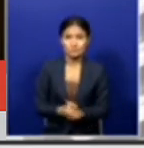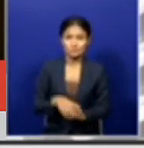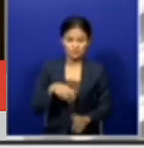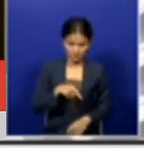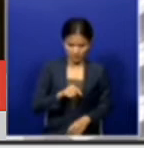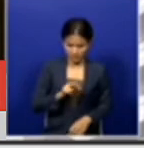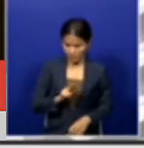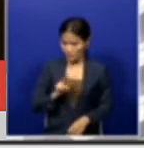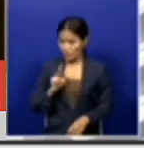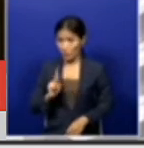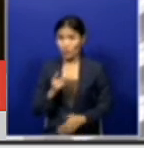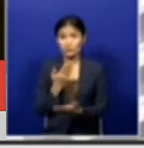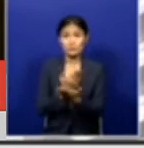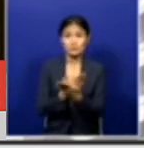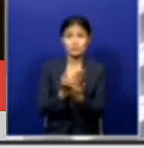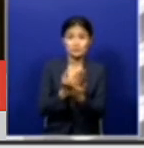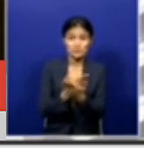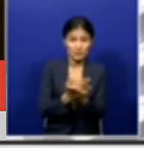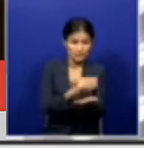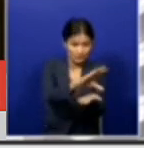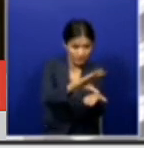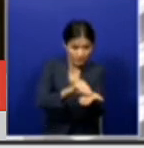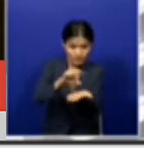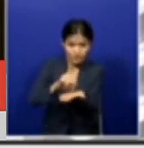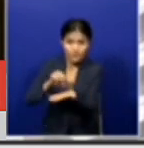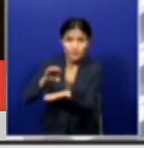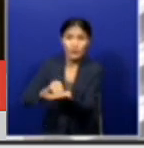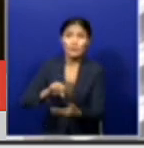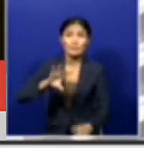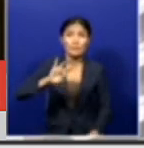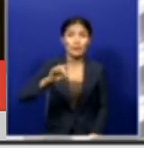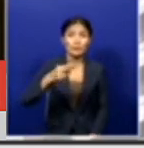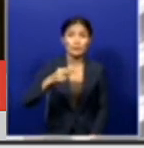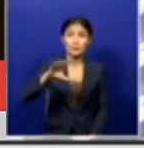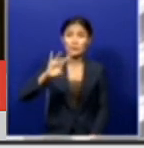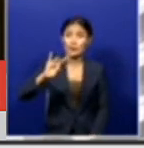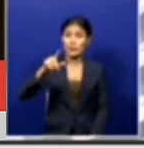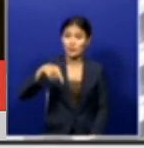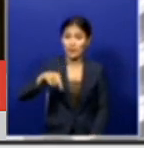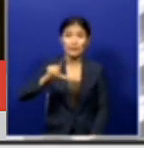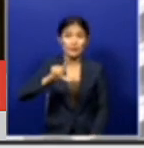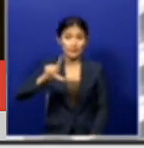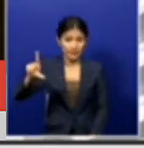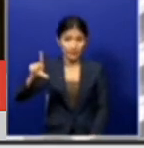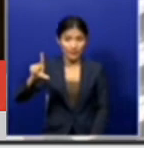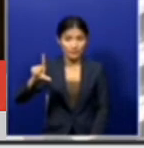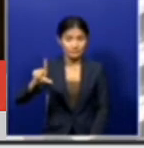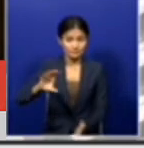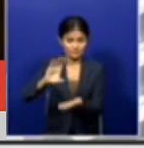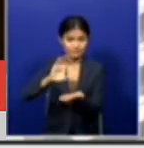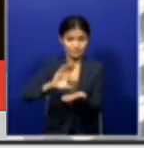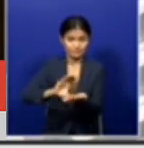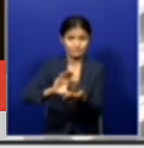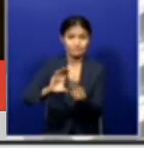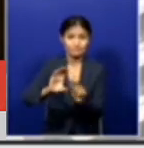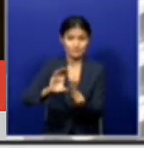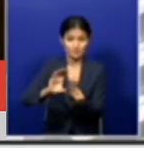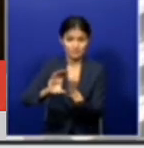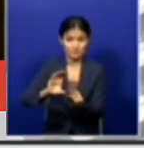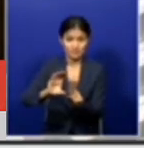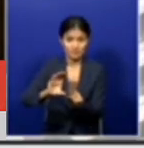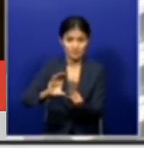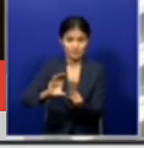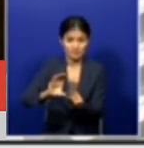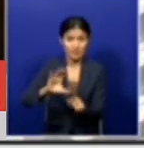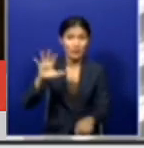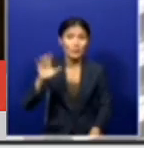นงบประมาณปี63จำนวน 88,000 ล้านบาทนี้ซึ่งเป็นการปรับเกลี่ยงบประมาณจากกระทรวงท